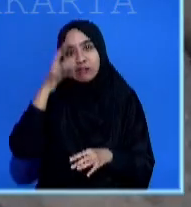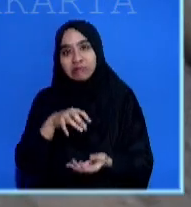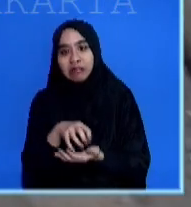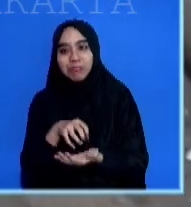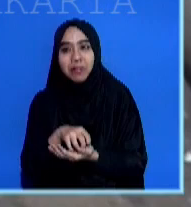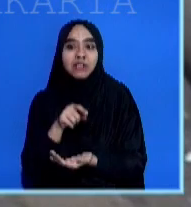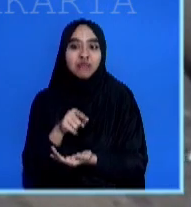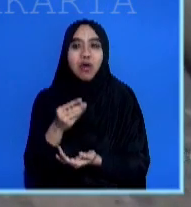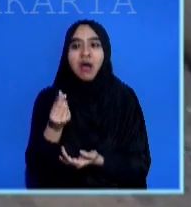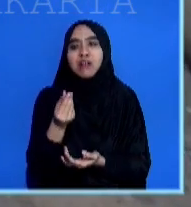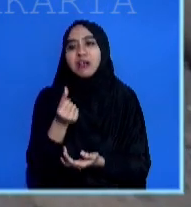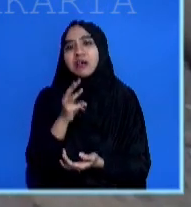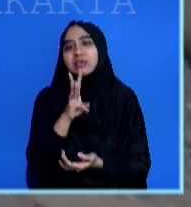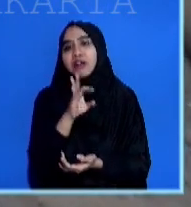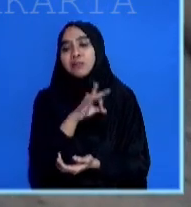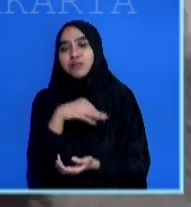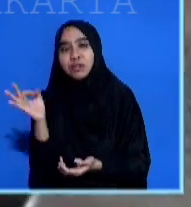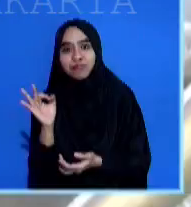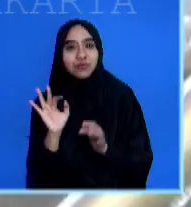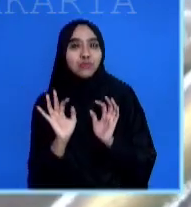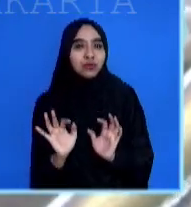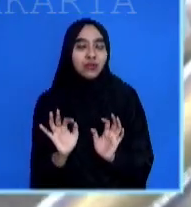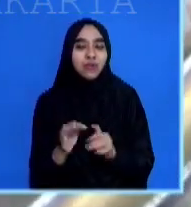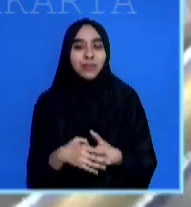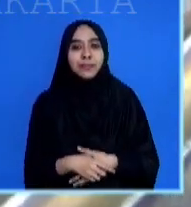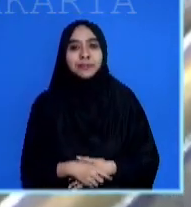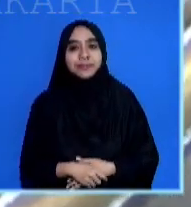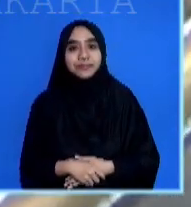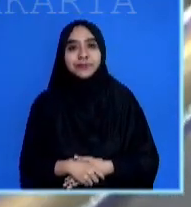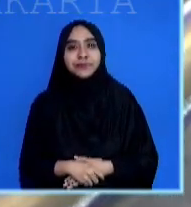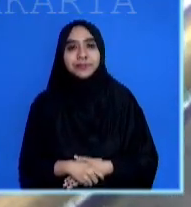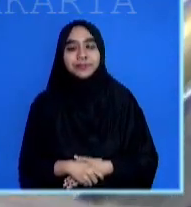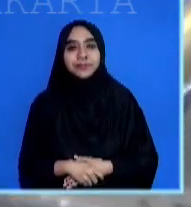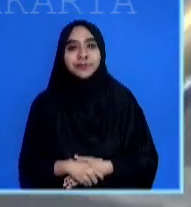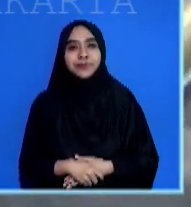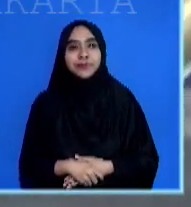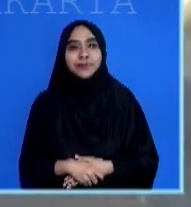RW saben iinaten se asapuran saking Gunung Kidul